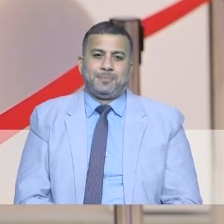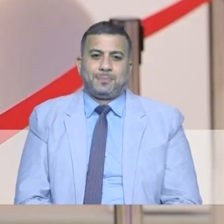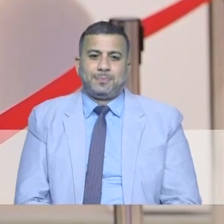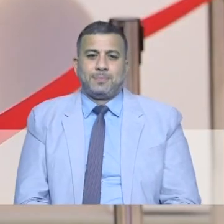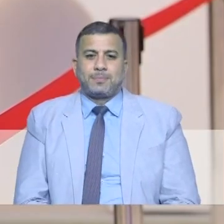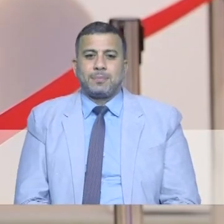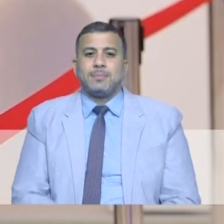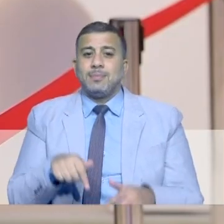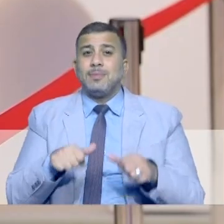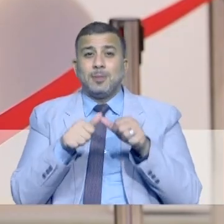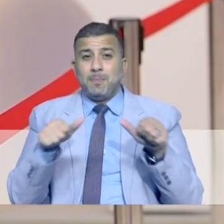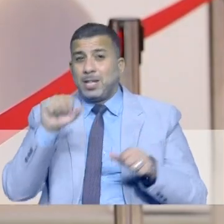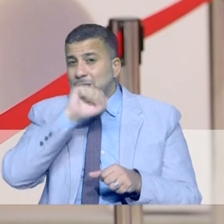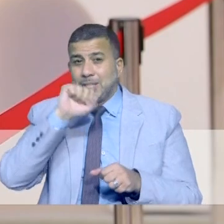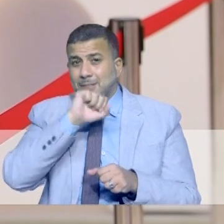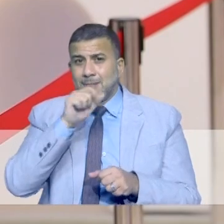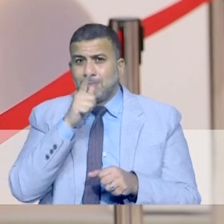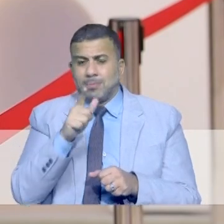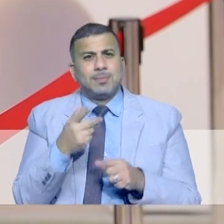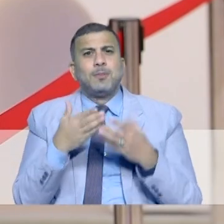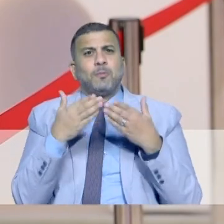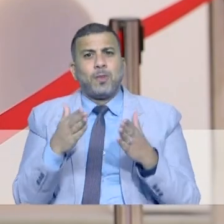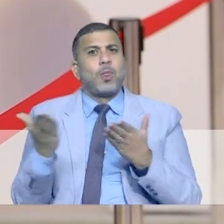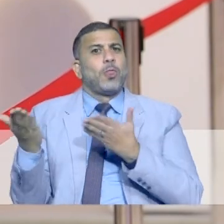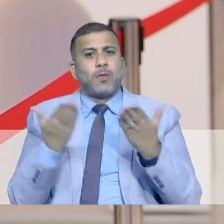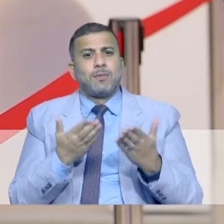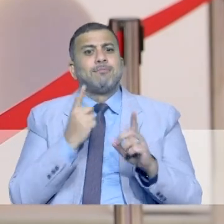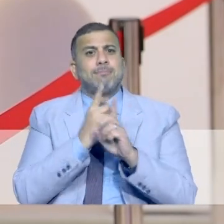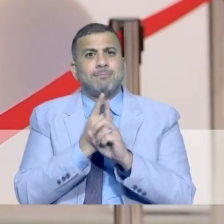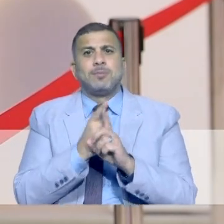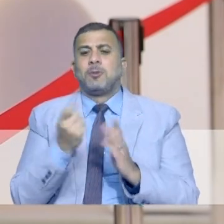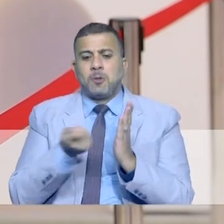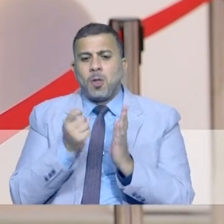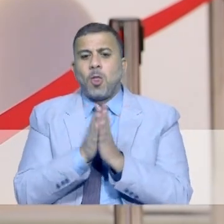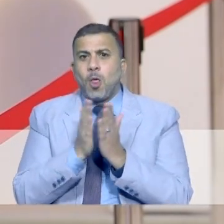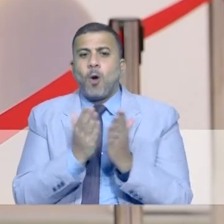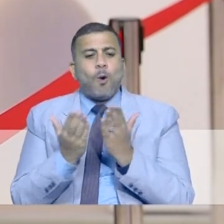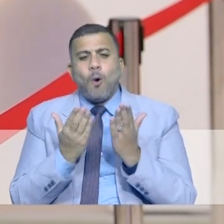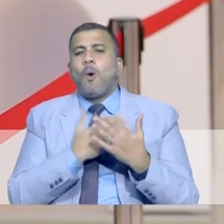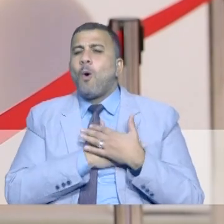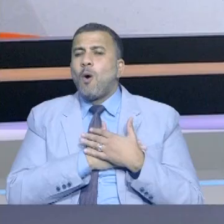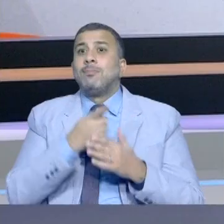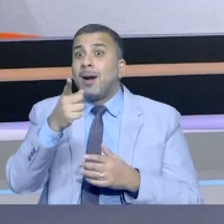إذن لم يغفل معرض الشارقة الدولي للكتاب عن إتاحة الفرصة للزوار للقاء كتابهم المفضلين